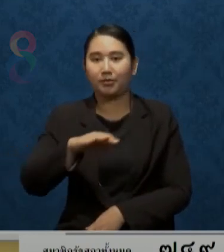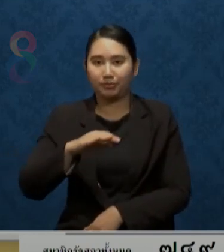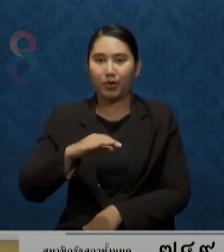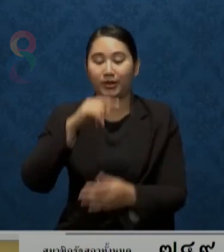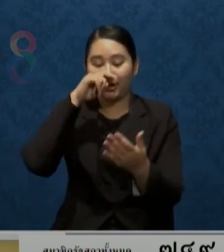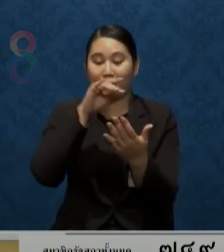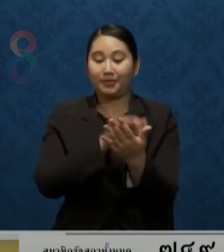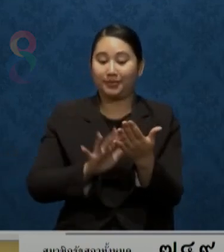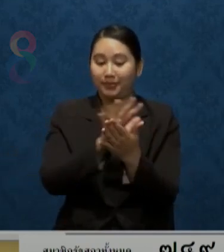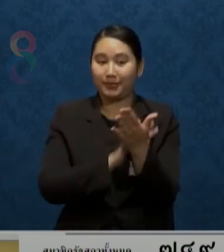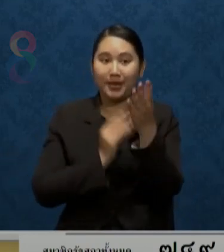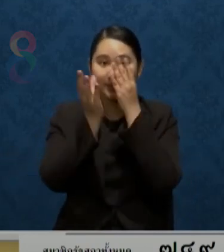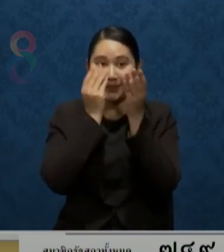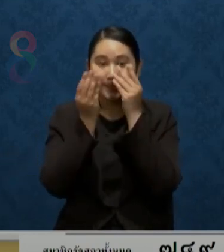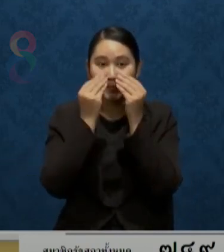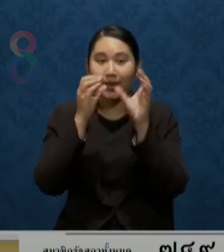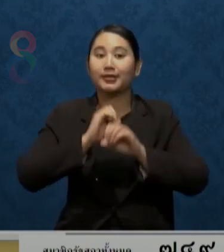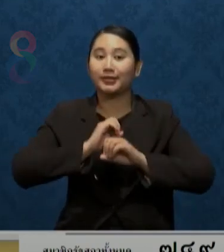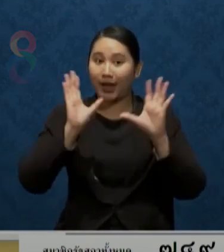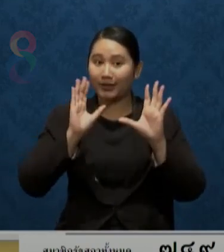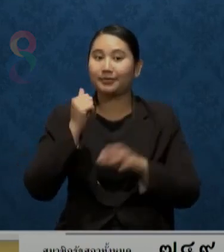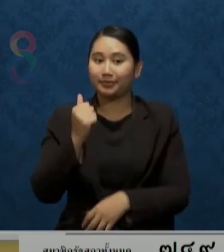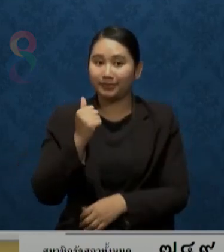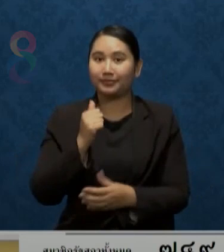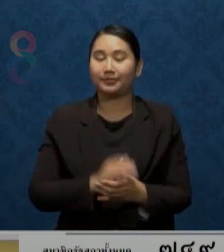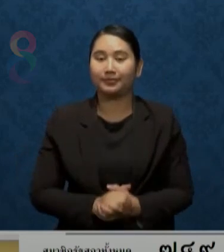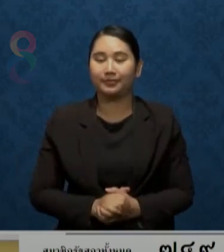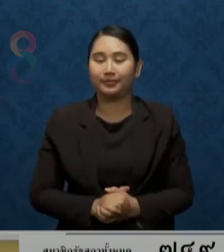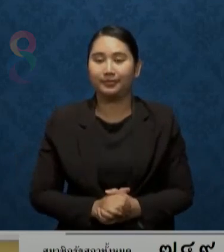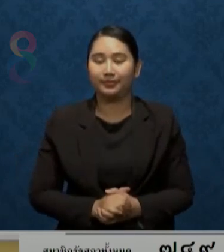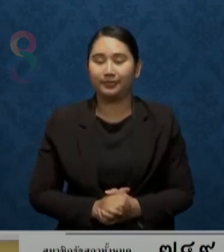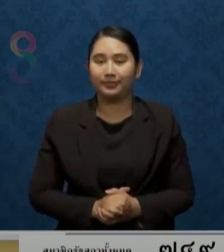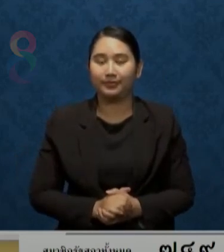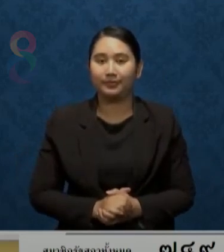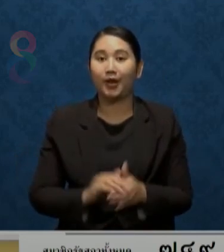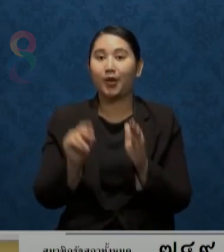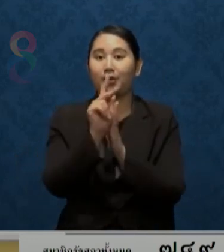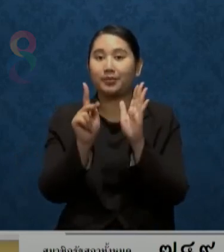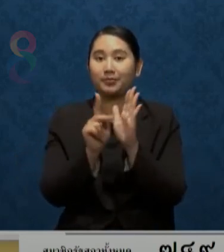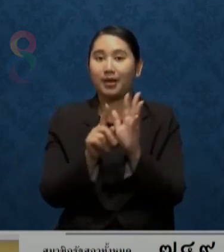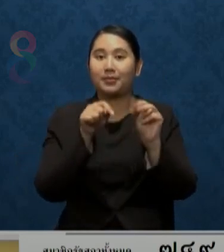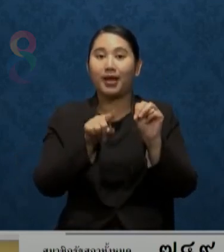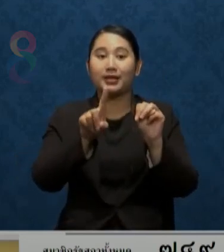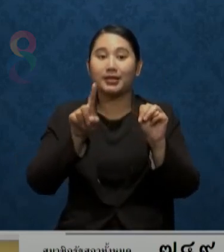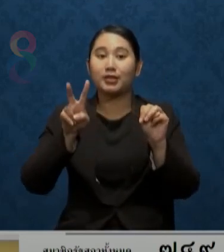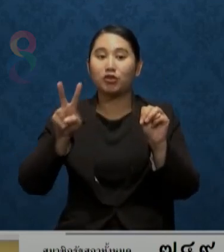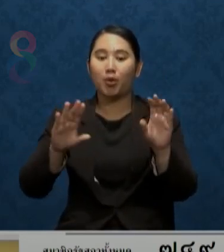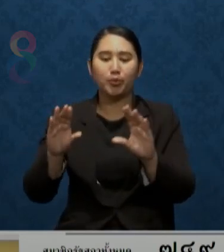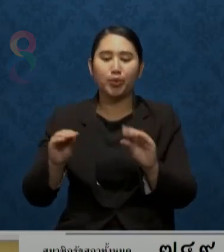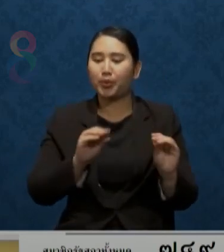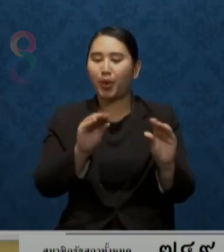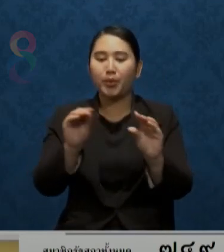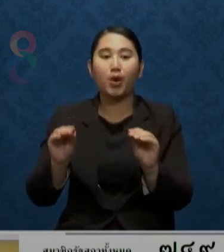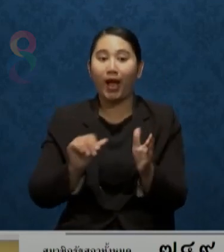ทั่วประเทศได้รับฟังครับให้ชัดเจนว่าการแก้กฎหมายมาตรา112ที่พูดกันนั้นเนี่ยนะ